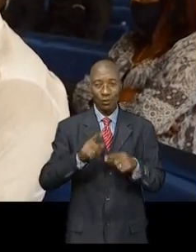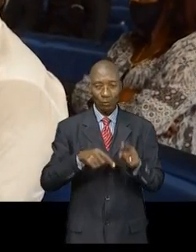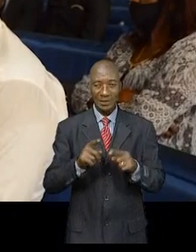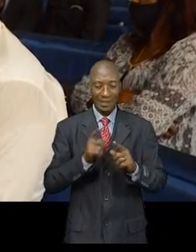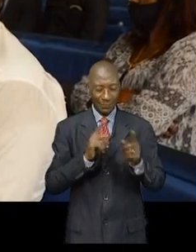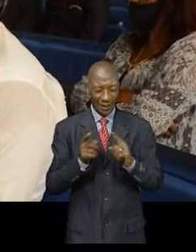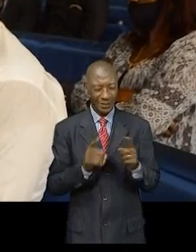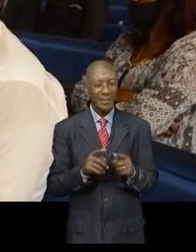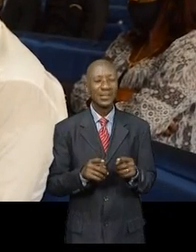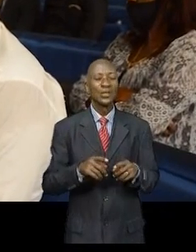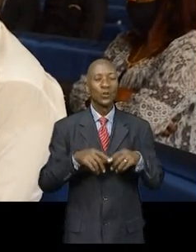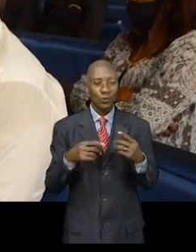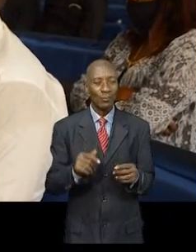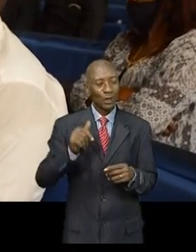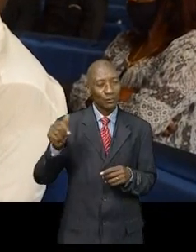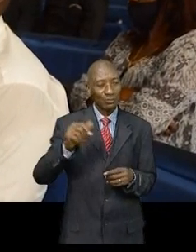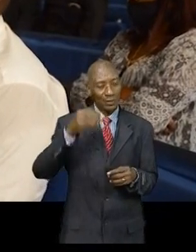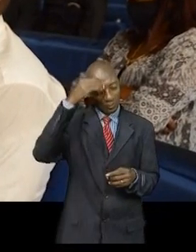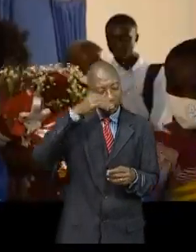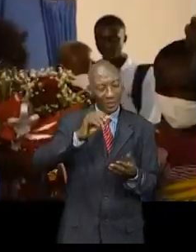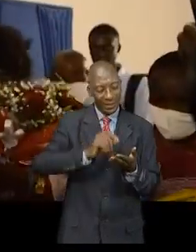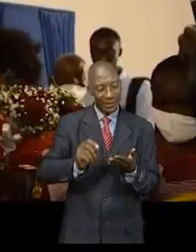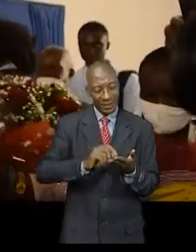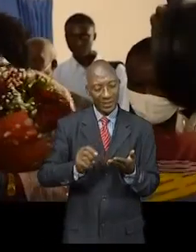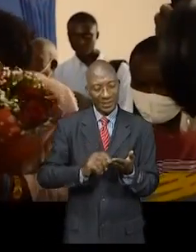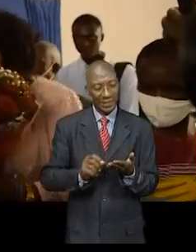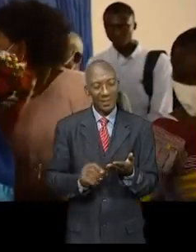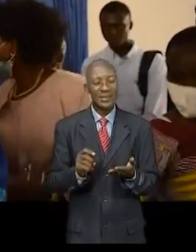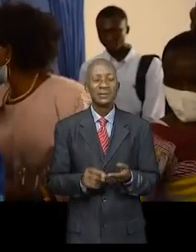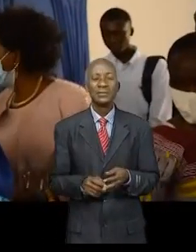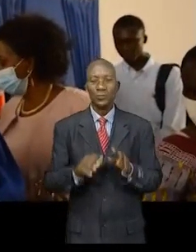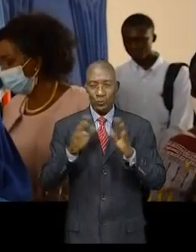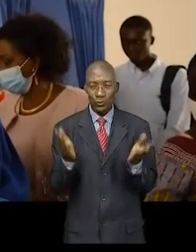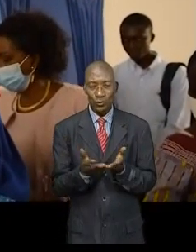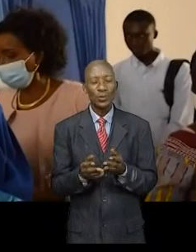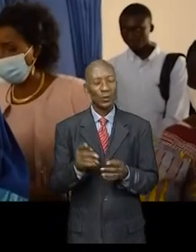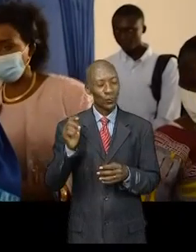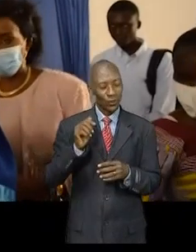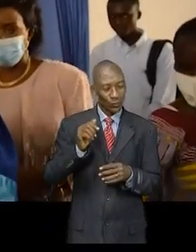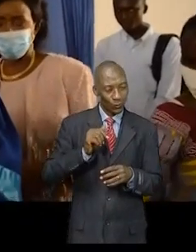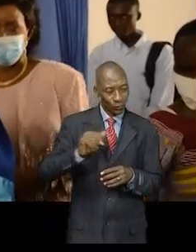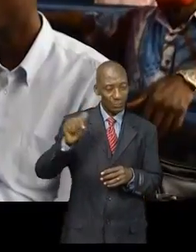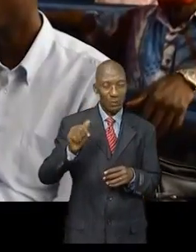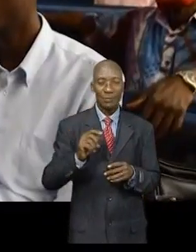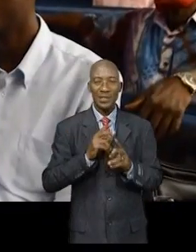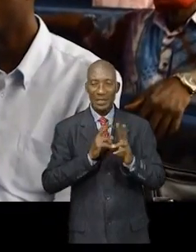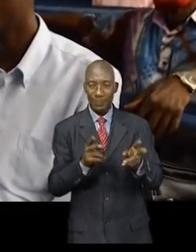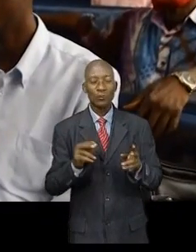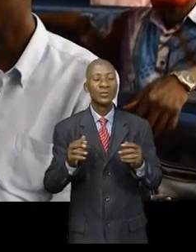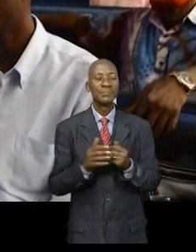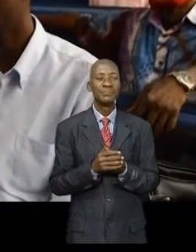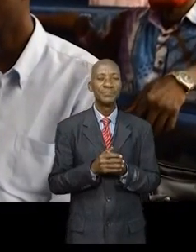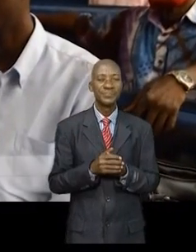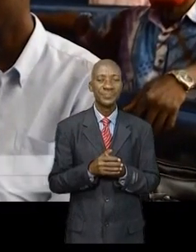aux parents comment ils peuvent parler aux enfants, même difficiles, pour apprendre à les garder dans les maisons et d'éviter d'en faire des colonnes. Il a appelé les